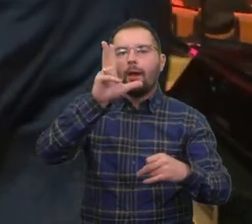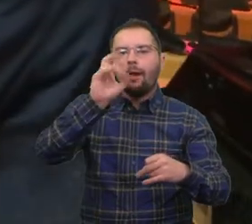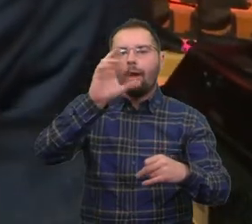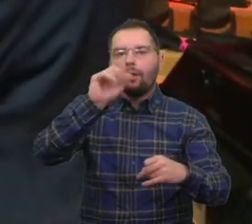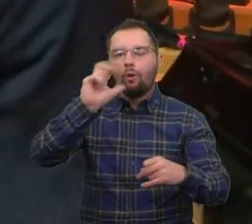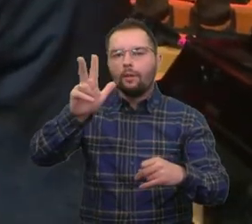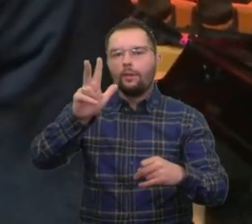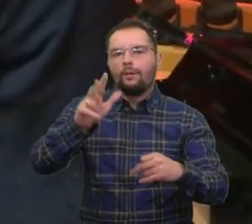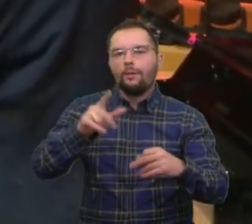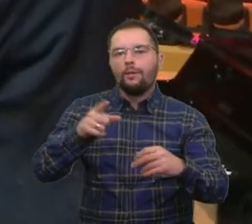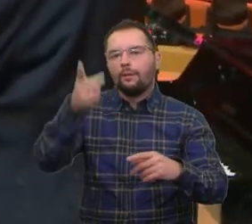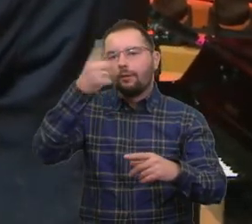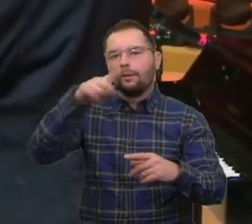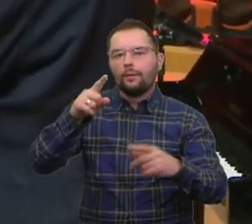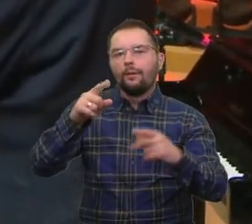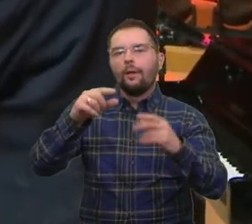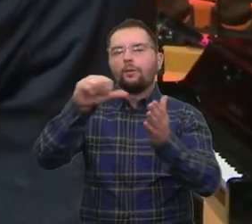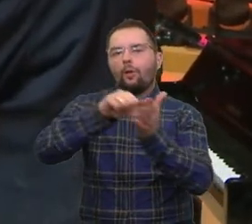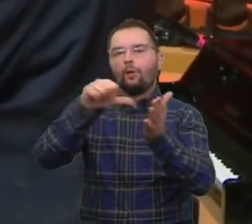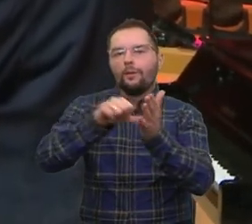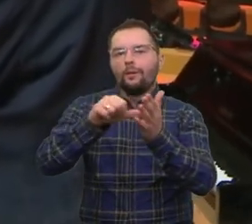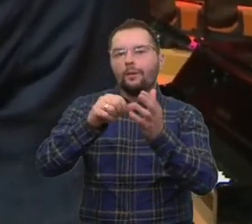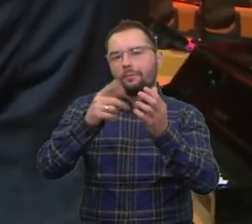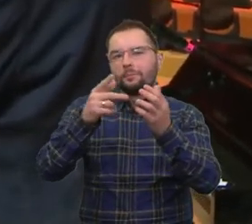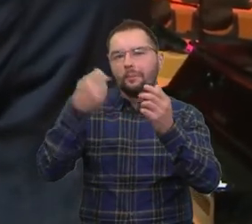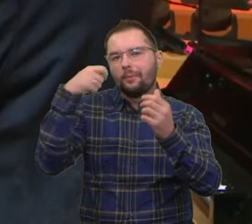w tym środowisku.